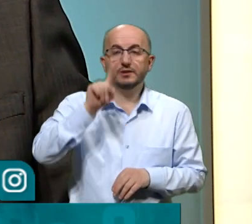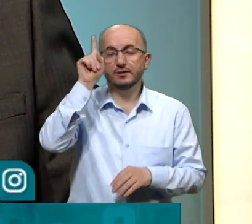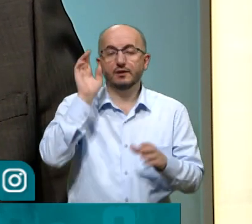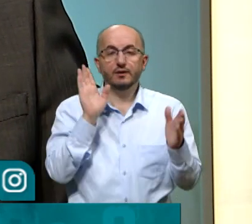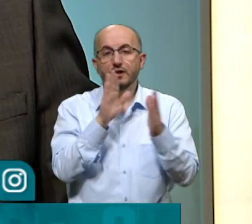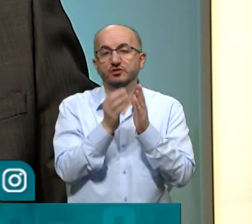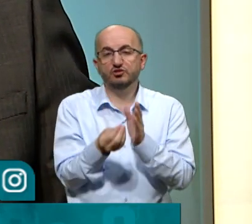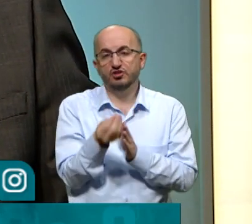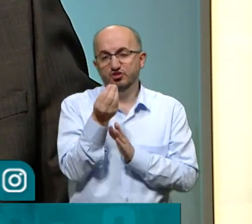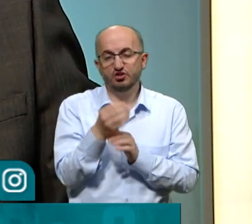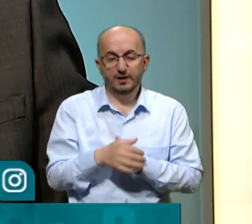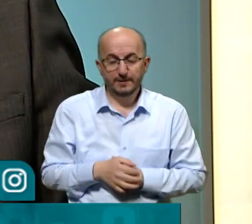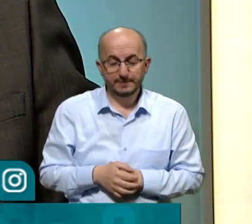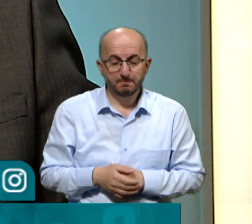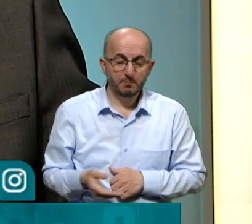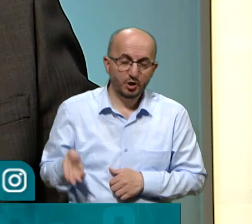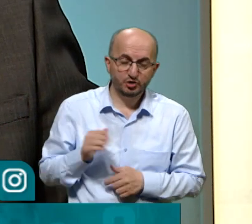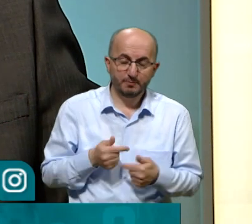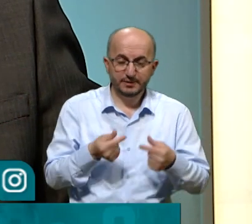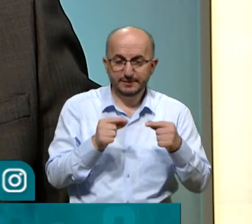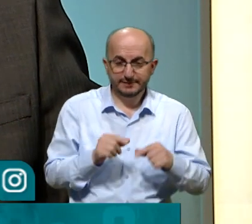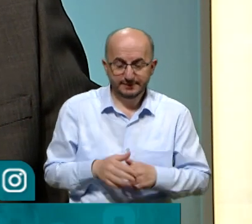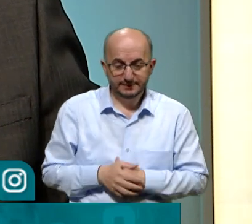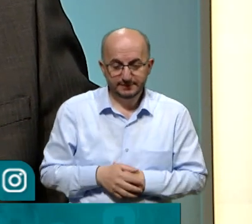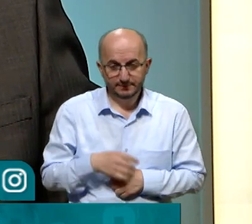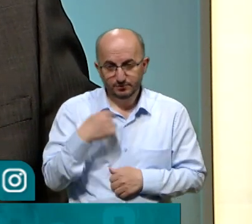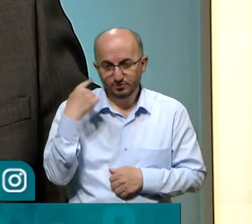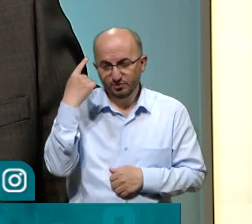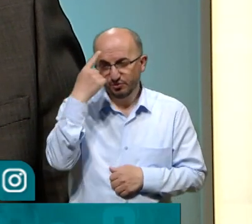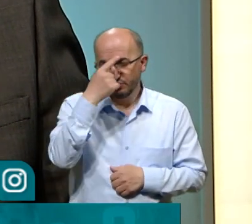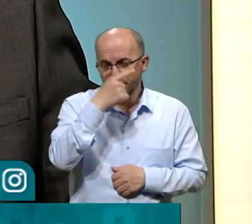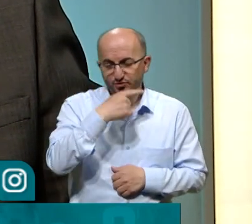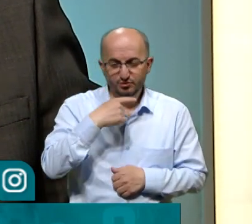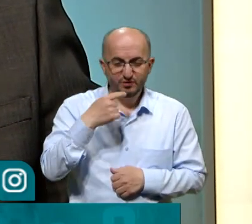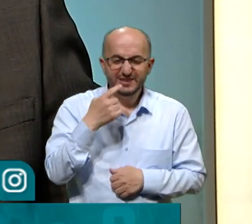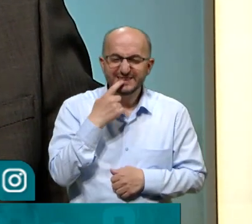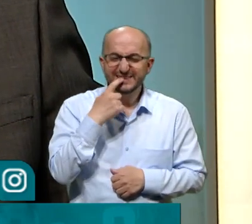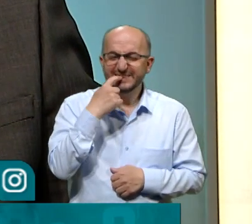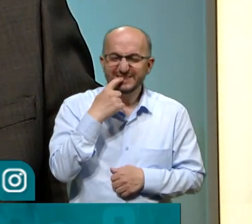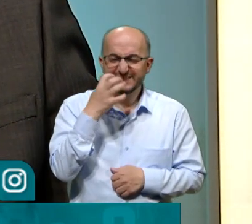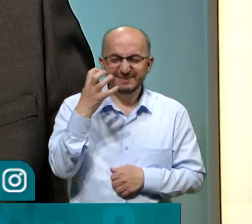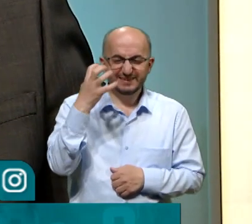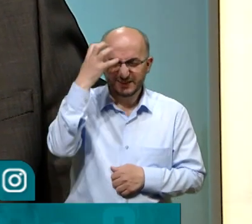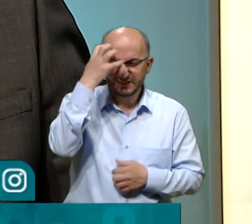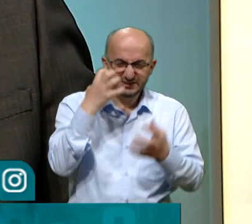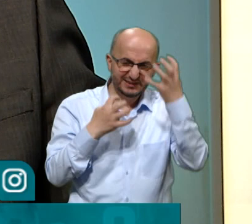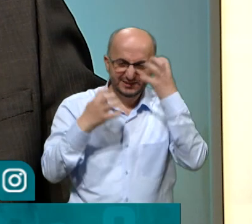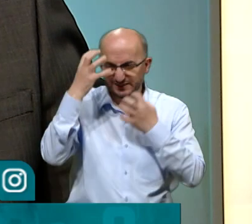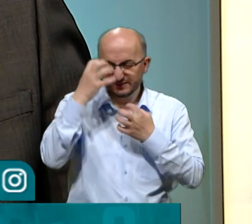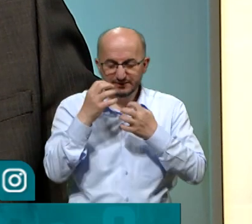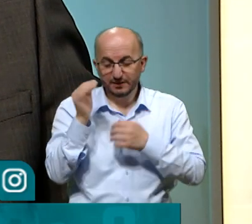gelir Allah Allah bir başka hadisinde de yüzünü böyle demirden tırnaklarla yırtarak gelir ki